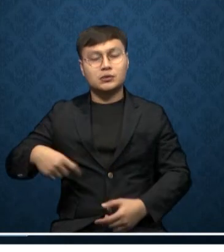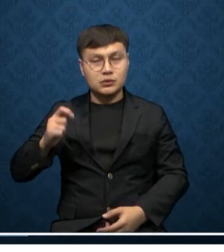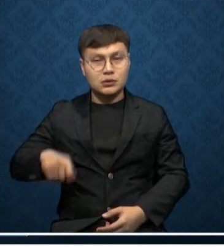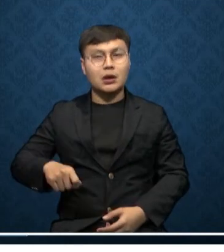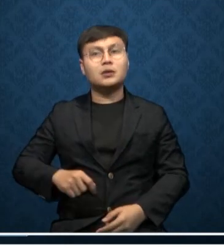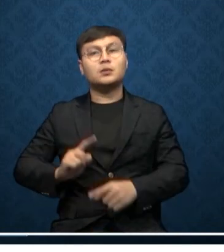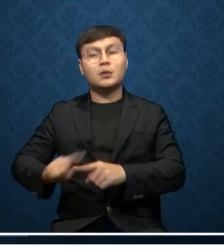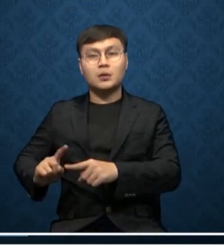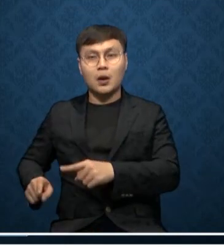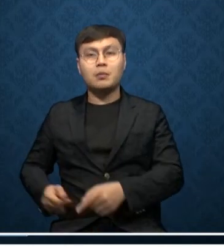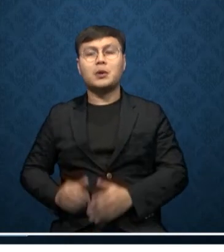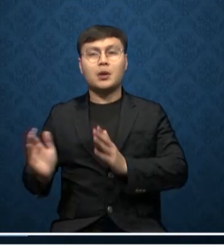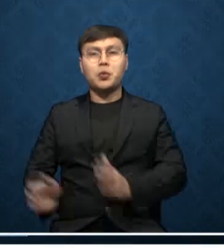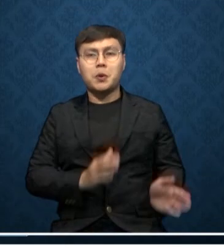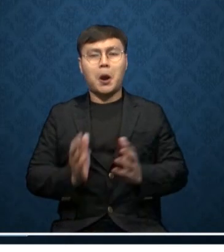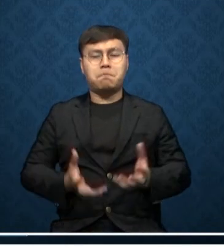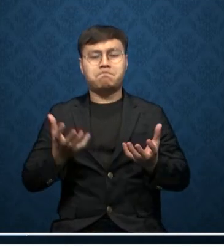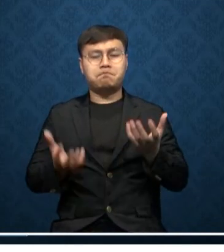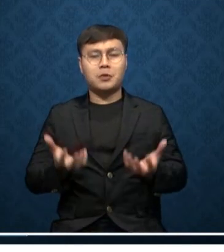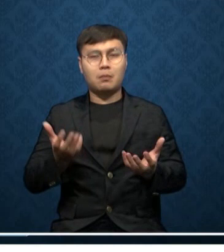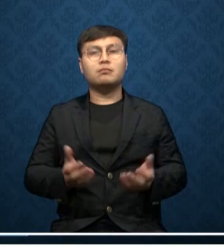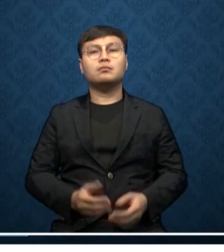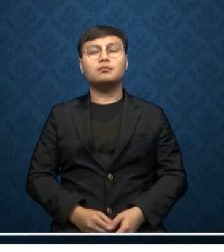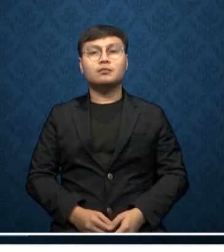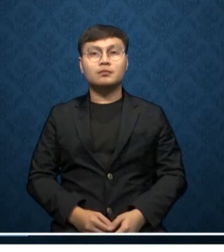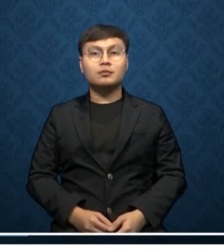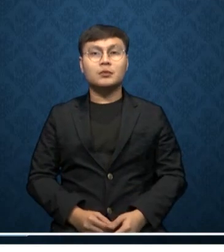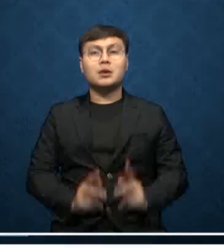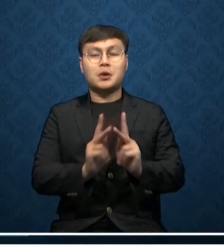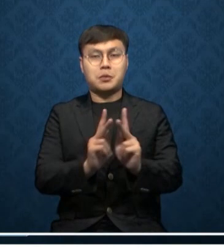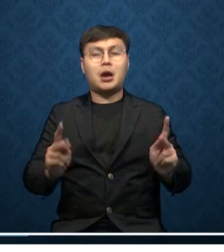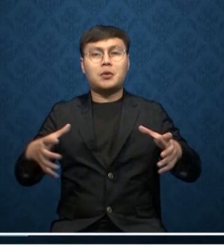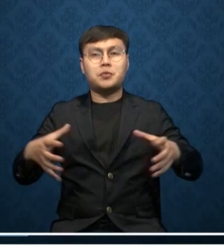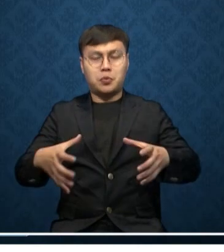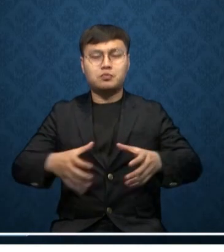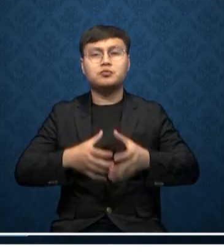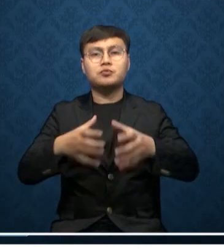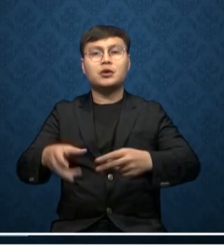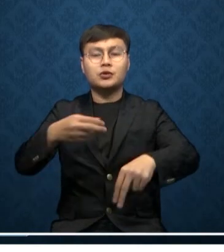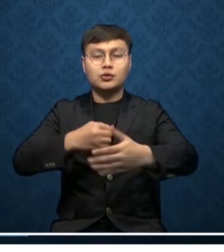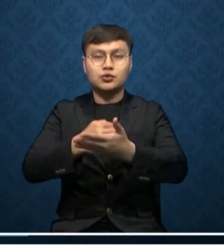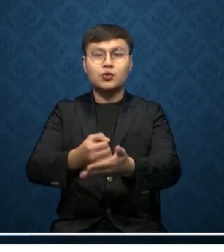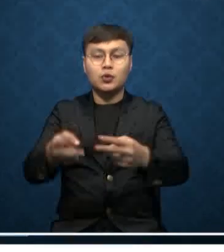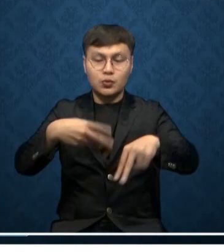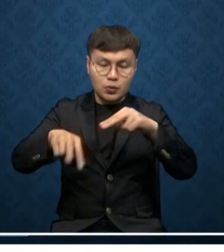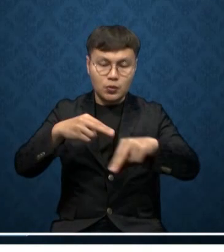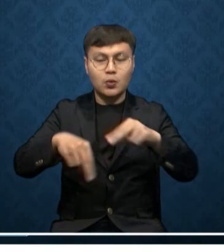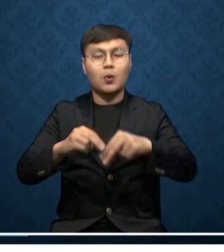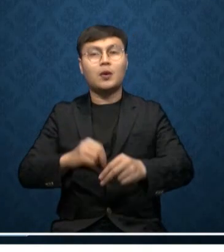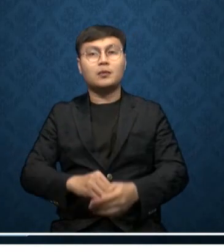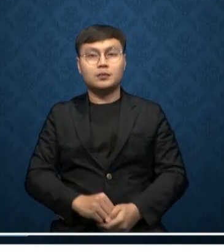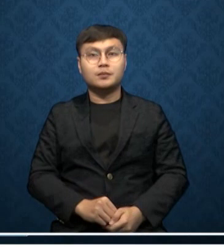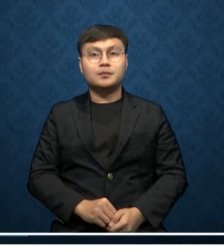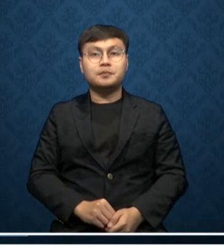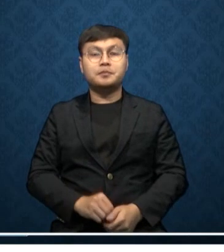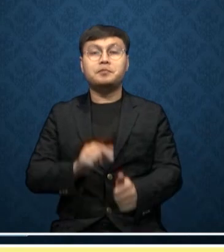การยุติธรรมใหญ่อย่างนี้เป็นต้นผมก็เสนอว่าคณะกรรมการชุดนี้น่าจะไปช่วยดูแล้วก็เป็นเจ้าภาพเพื่อจะดำเนินการ